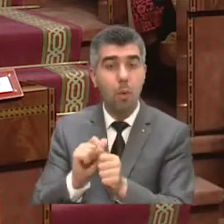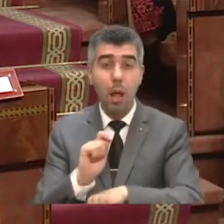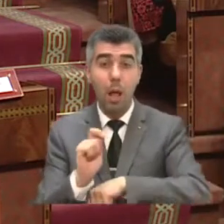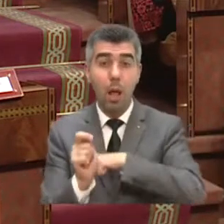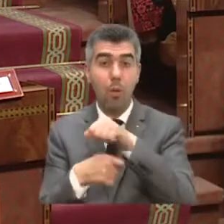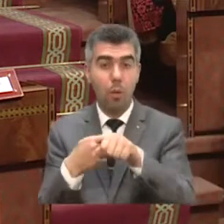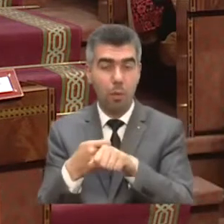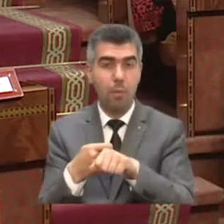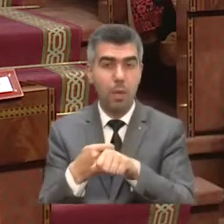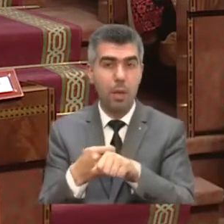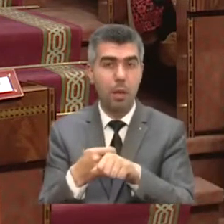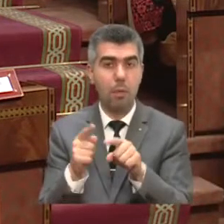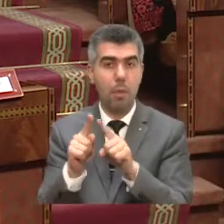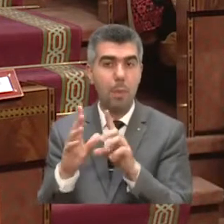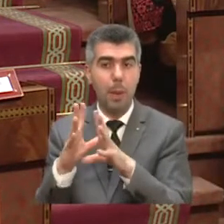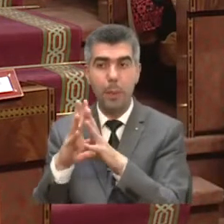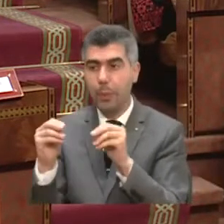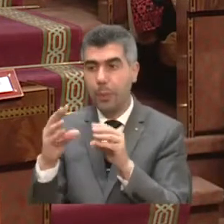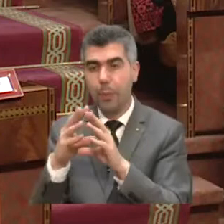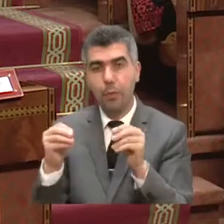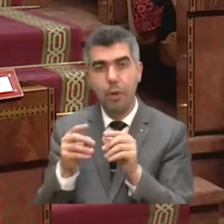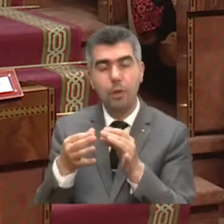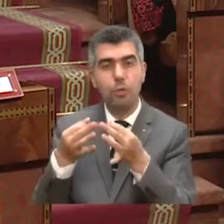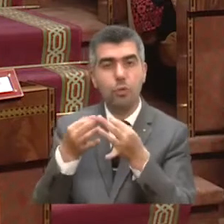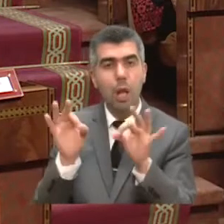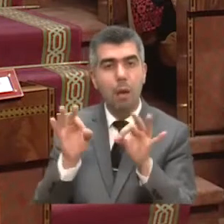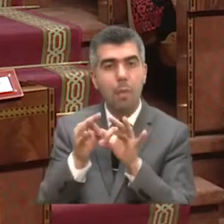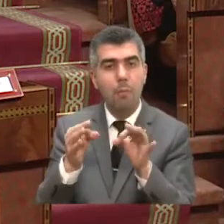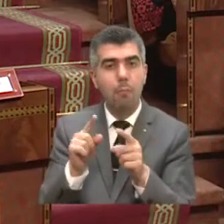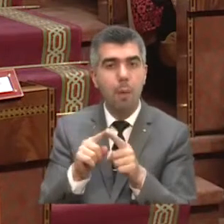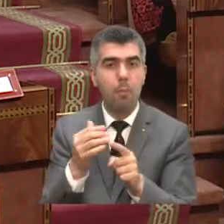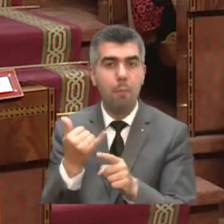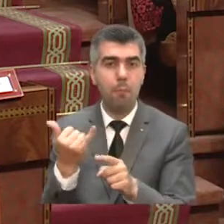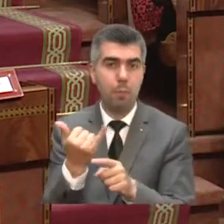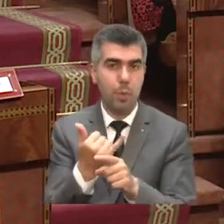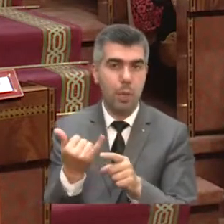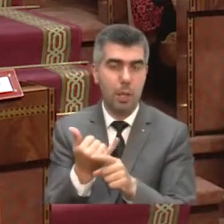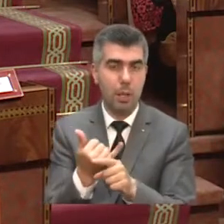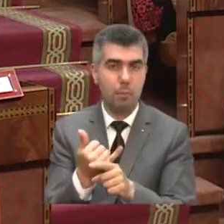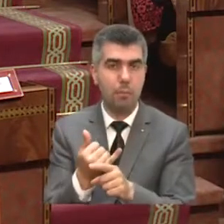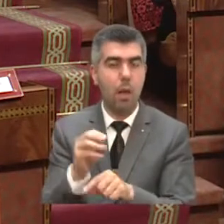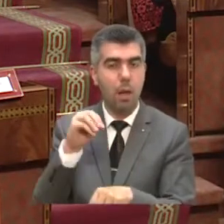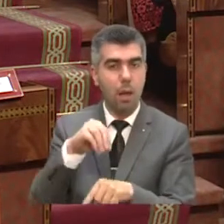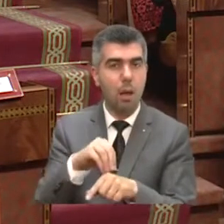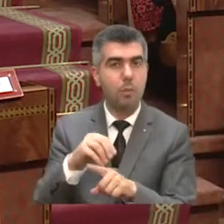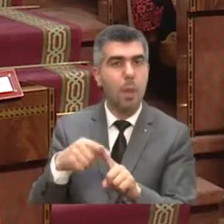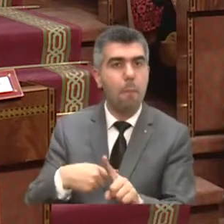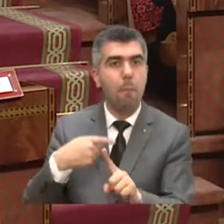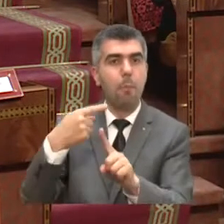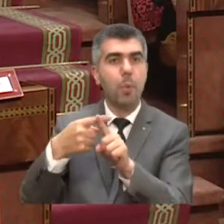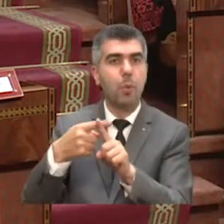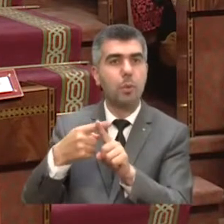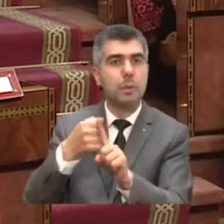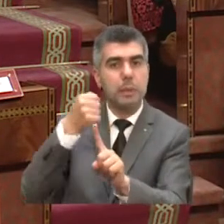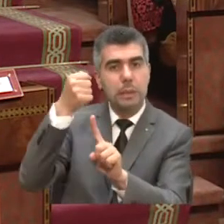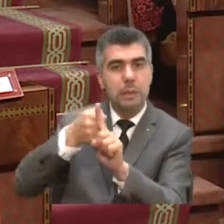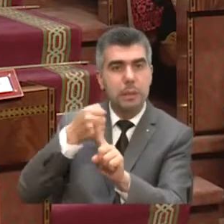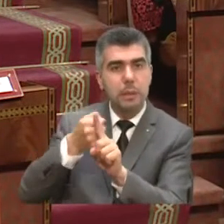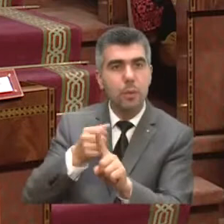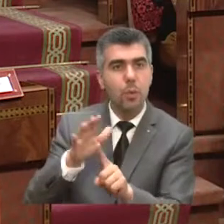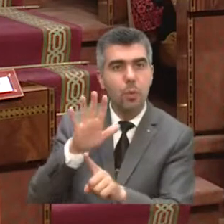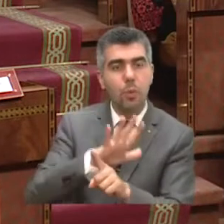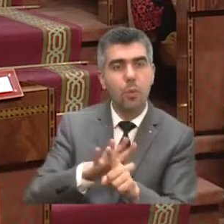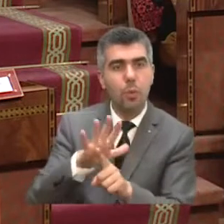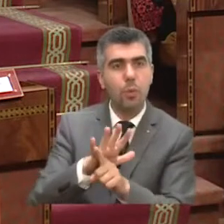التي تفتقر إلى دور الشباب في هذه الفضاءات الهامة، إضافة إلى بذل المزيد من الجهود فيما يتعلق